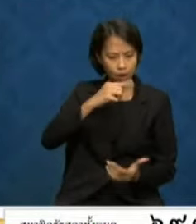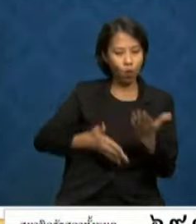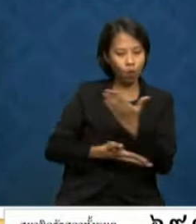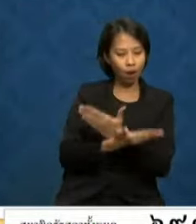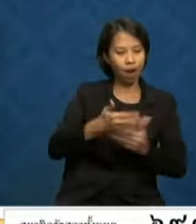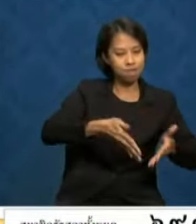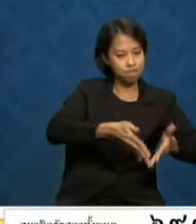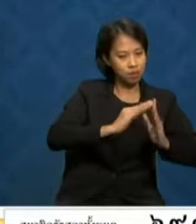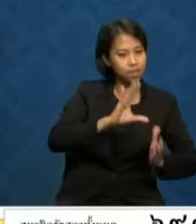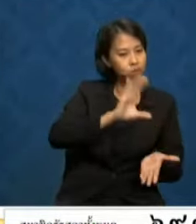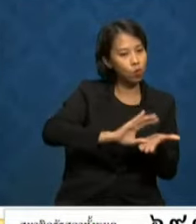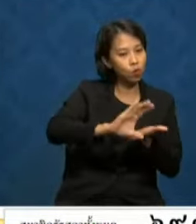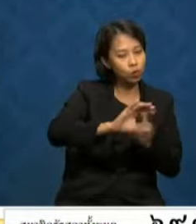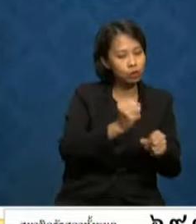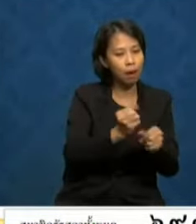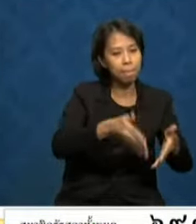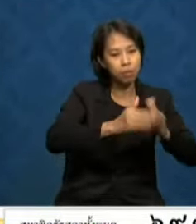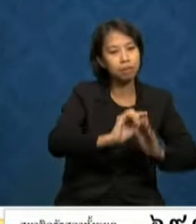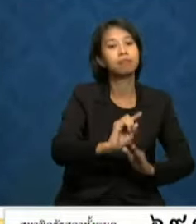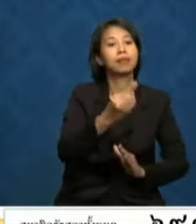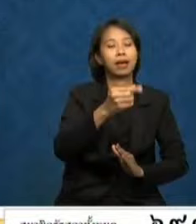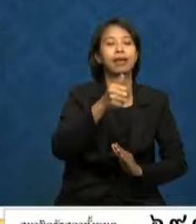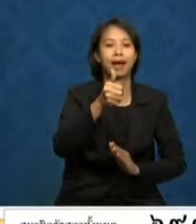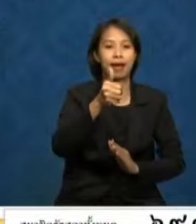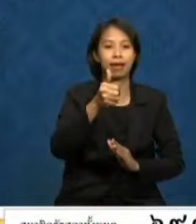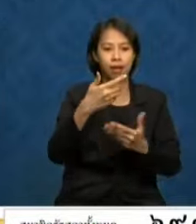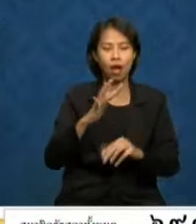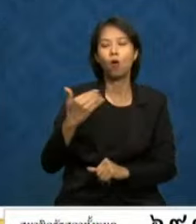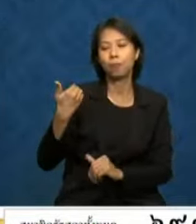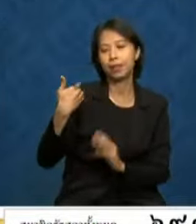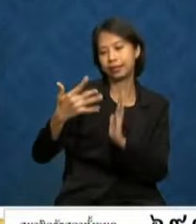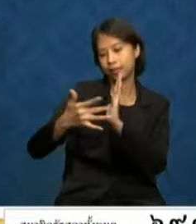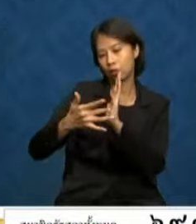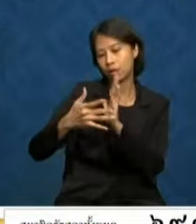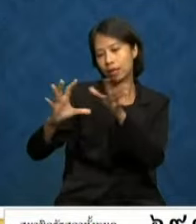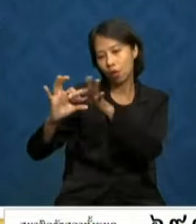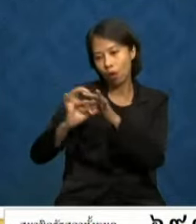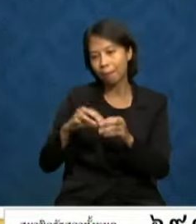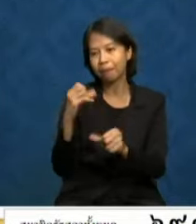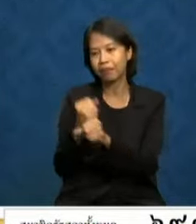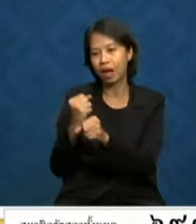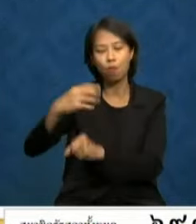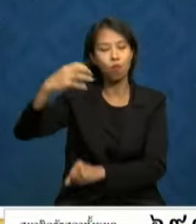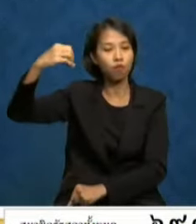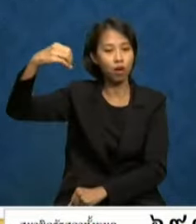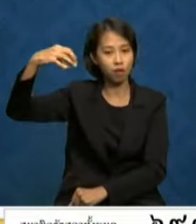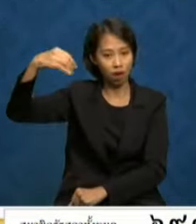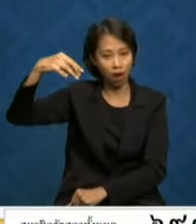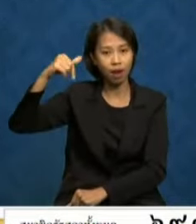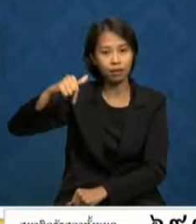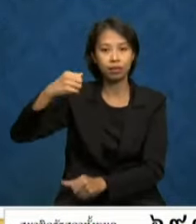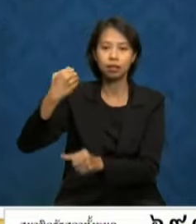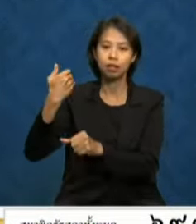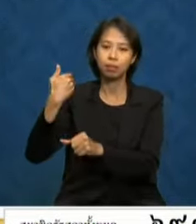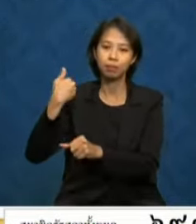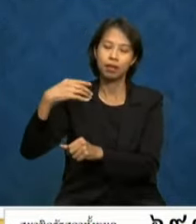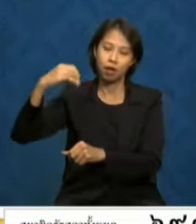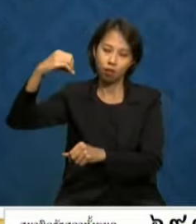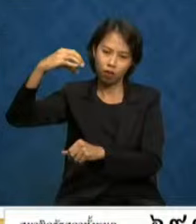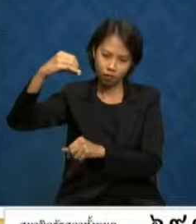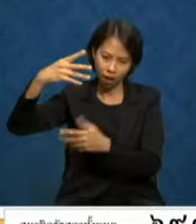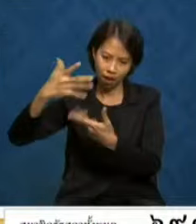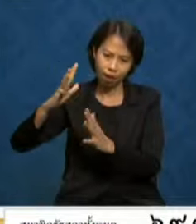นนอกจากนั้นก็จะมีเทคโนโลยีที่เกี่ยวกับการผลิตไฟฟ้าสะอาดที่มีการปล่อยคาร์บอนในระดับ